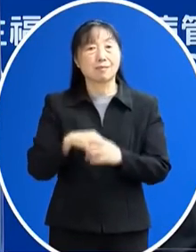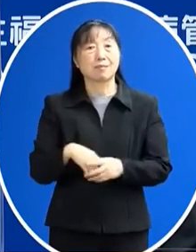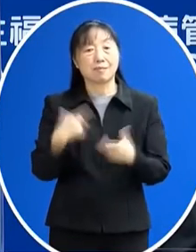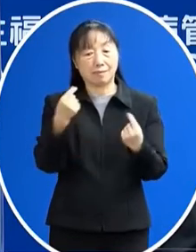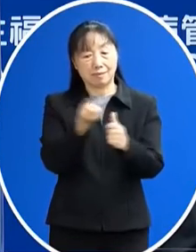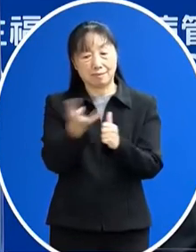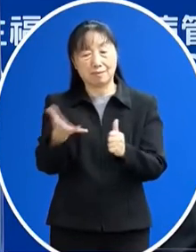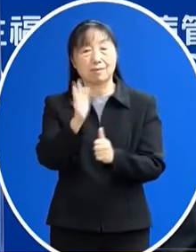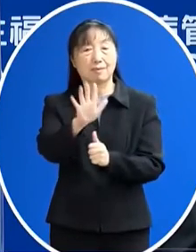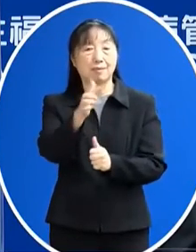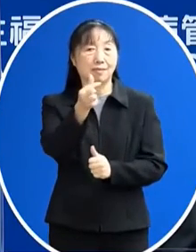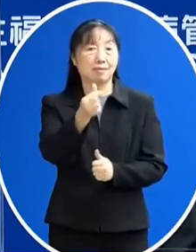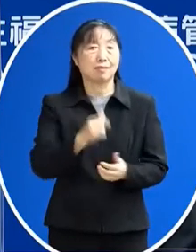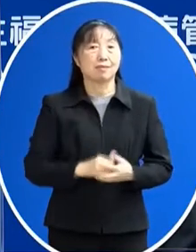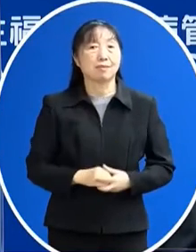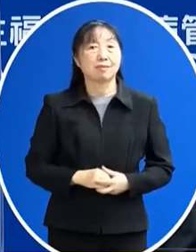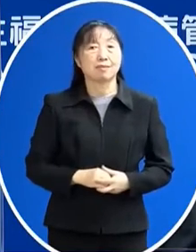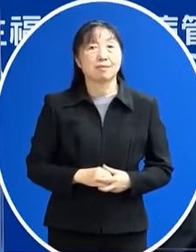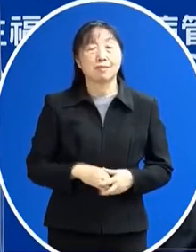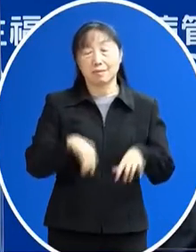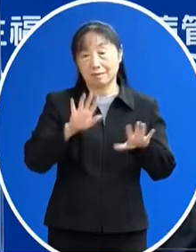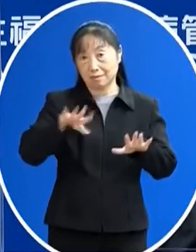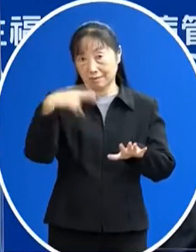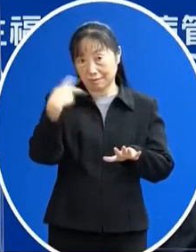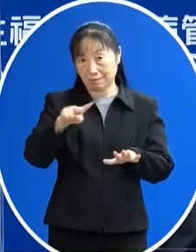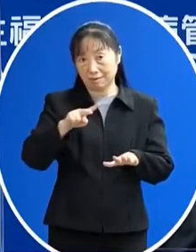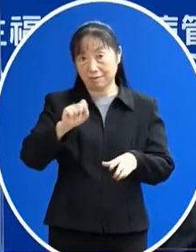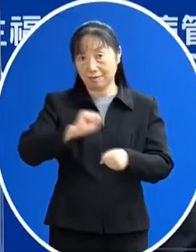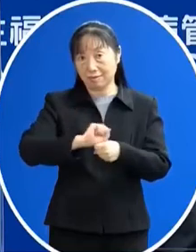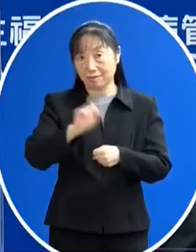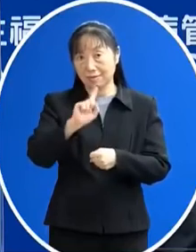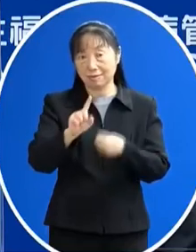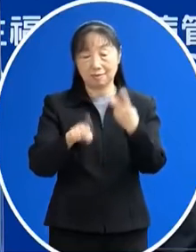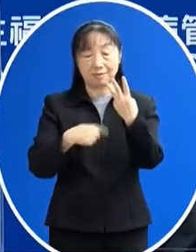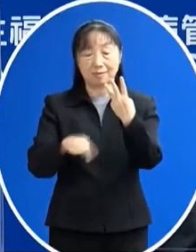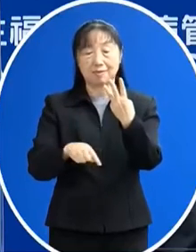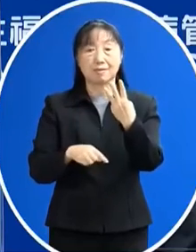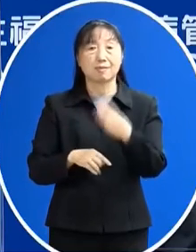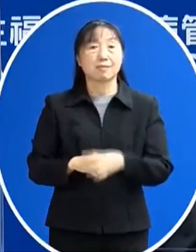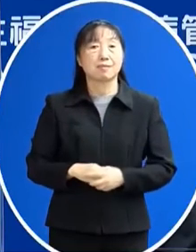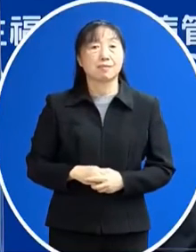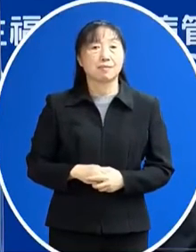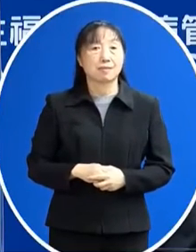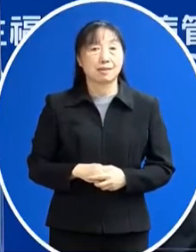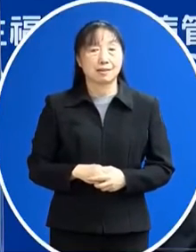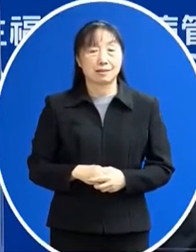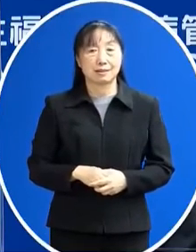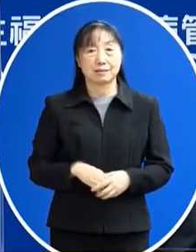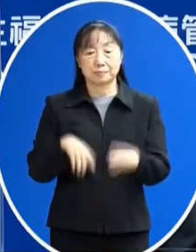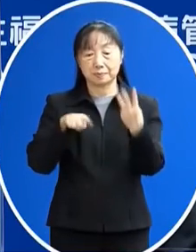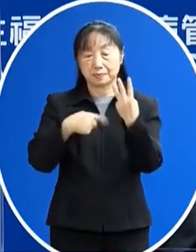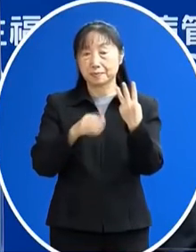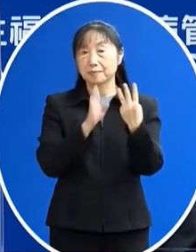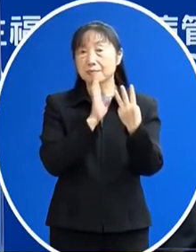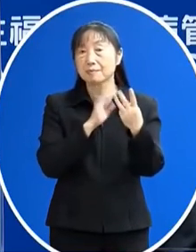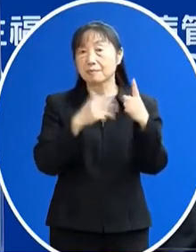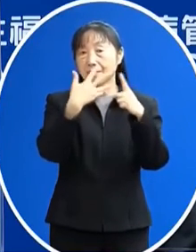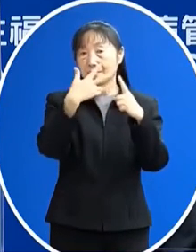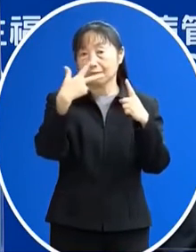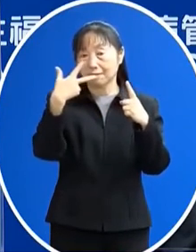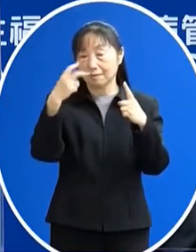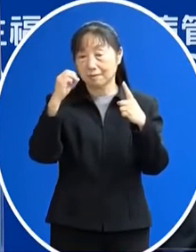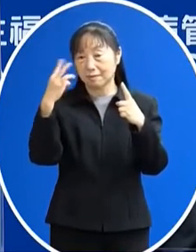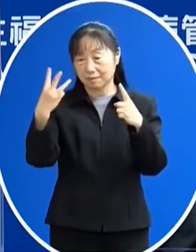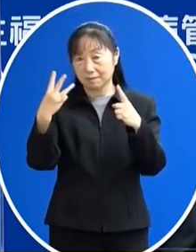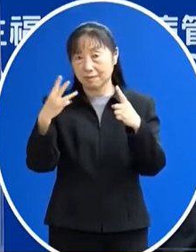也确诊，那今天他这边又多了3个。那3个都跟这个